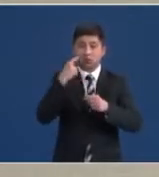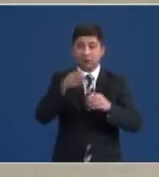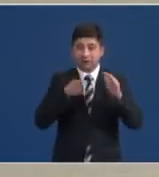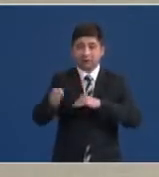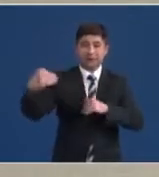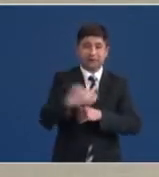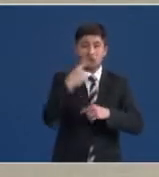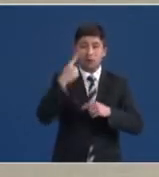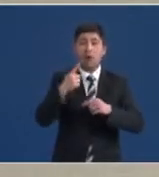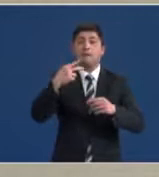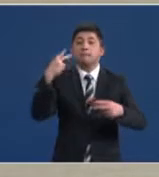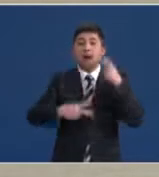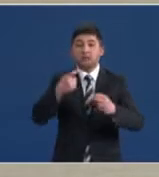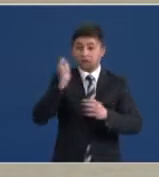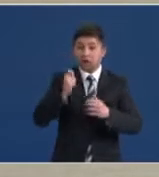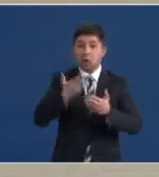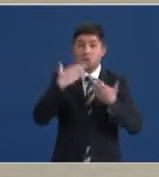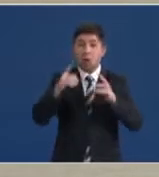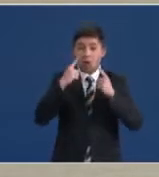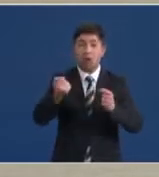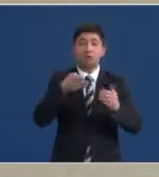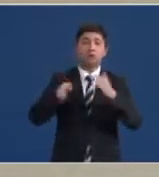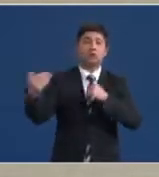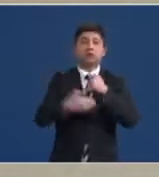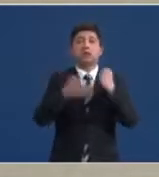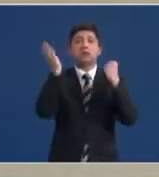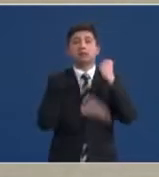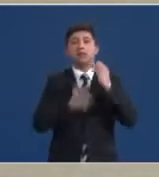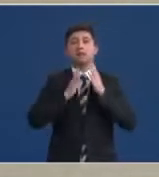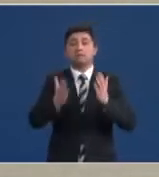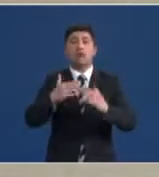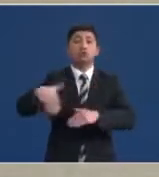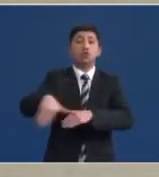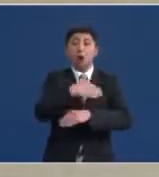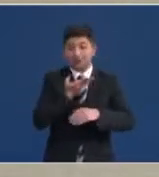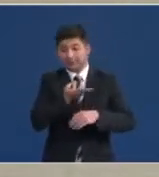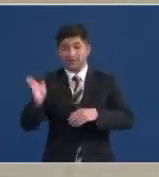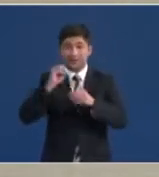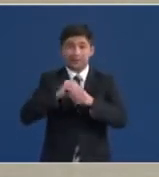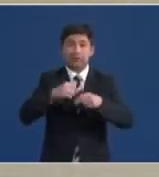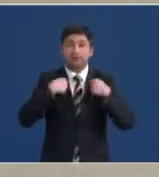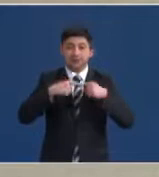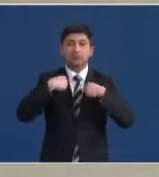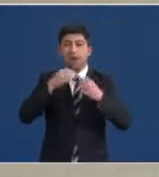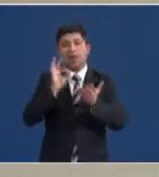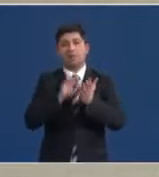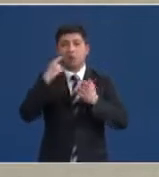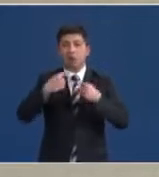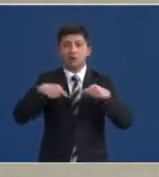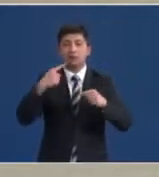belli istisnalar haricinde durdurduk sokağa çıkma sınırlandırmasını